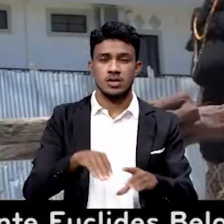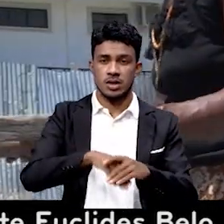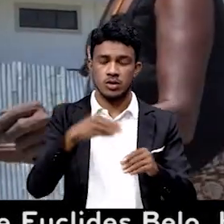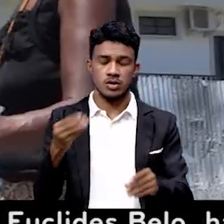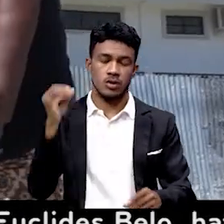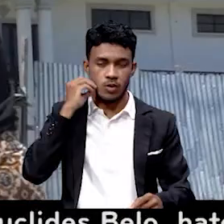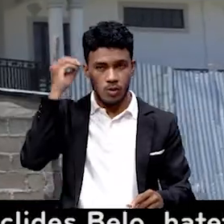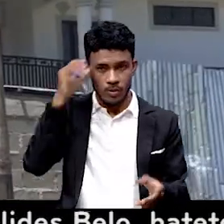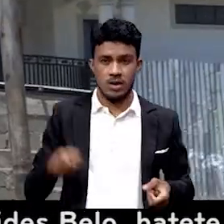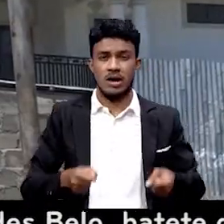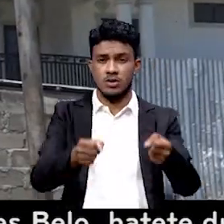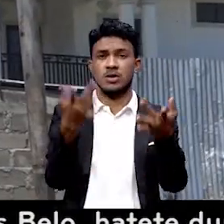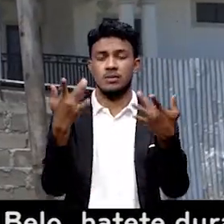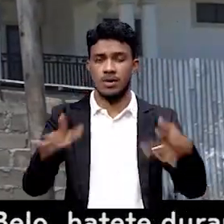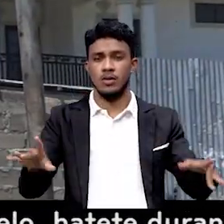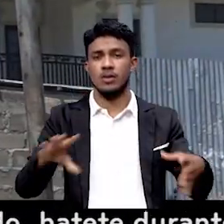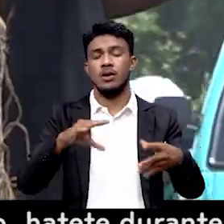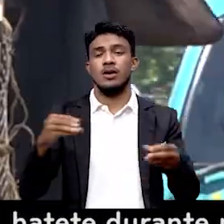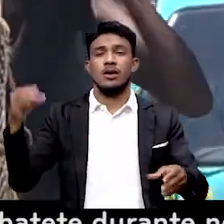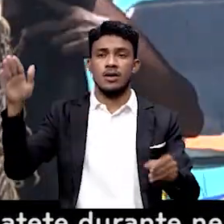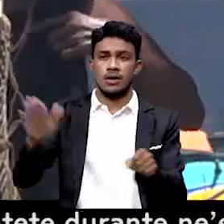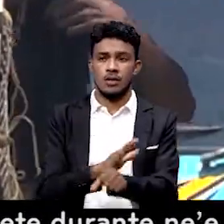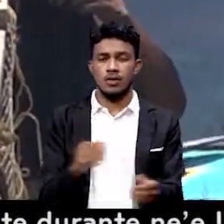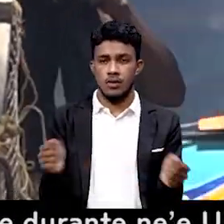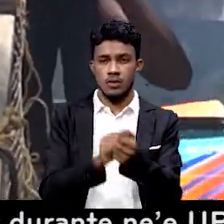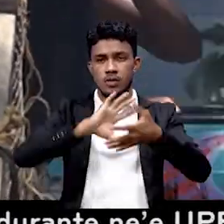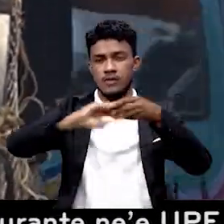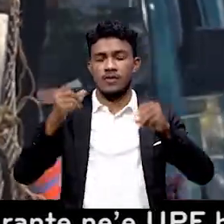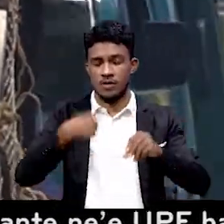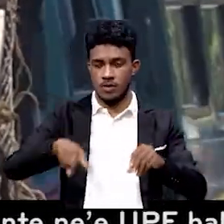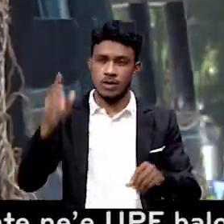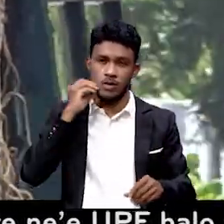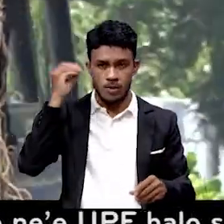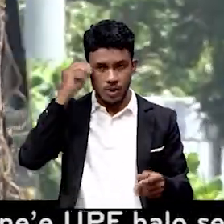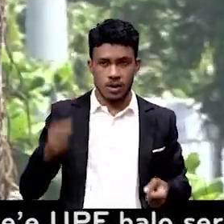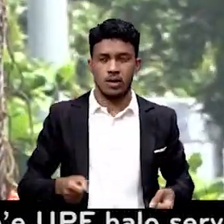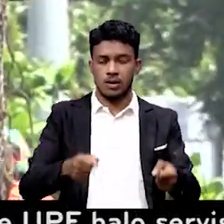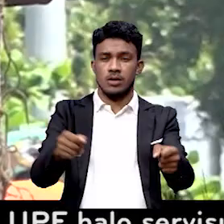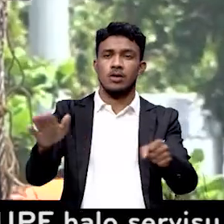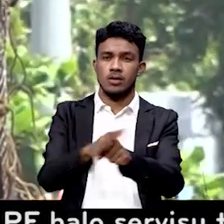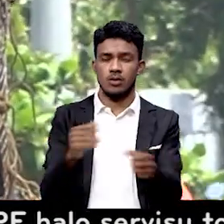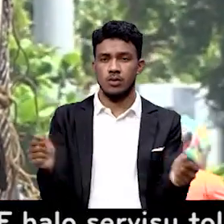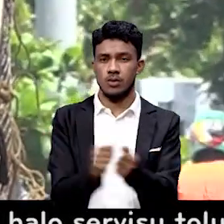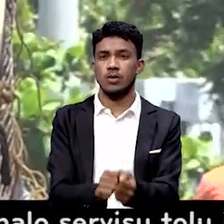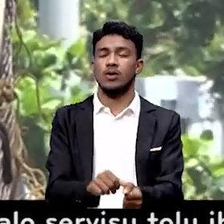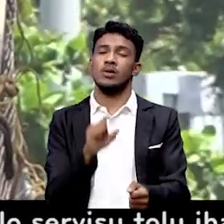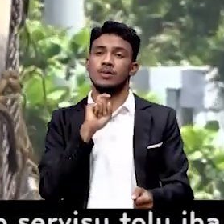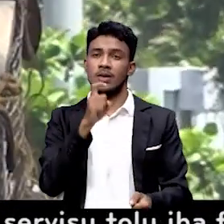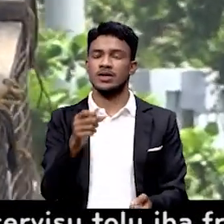mamuk mebena konu ho esperansa wain fila hikas ba uma karosa na konu holata no